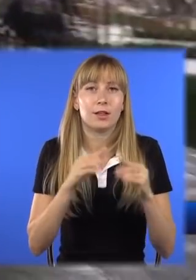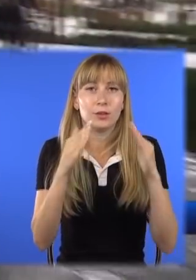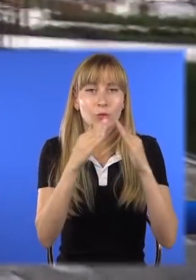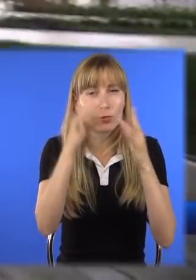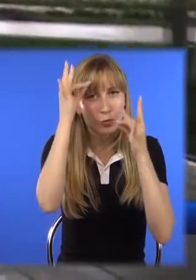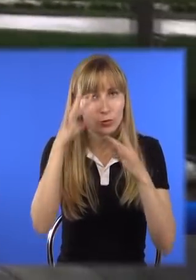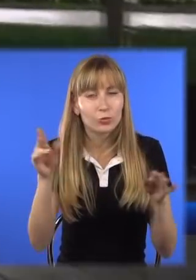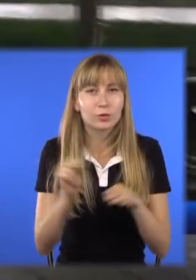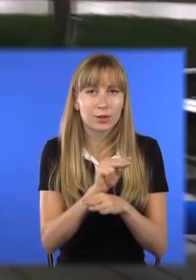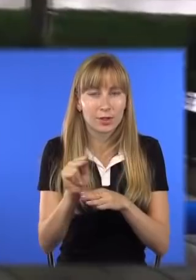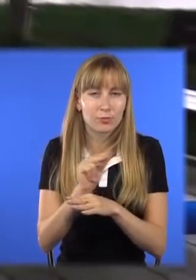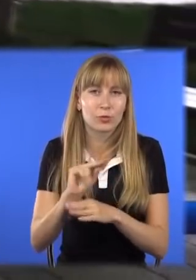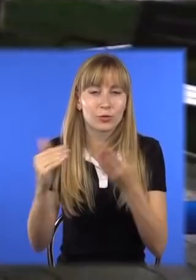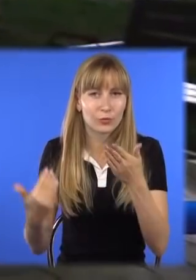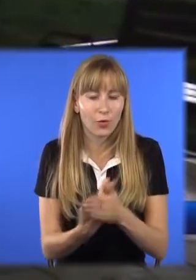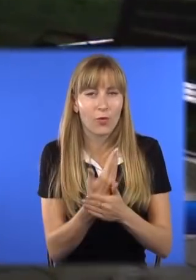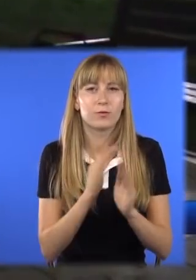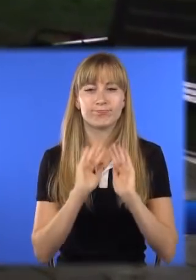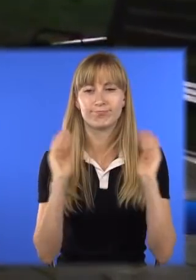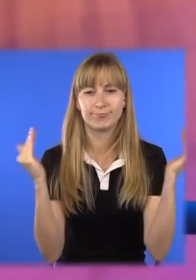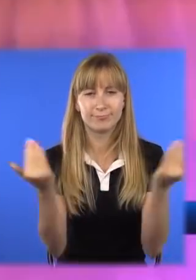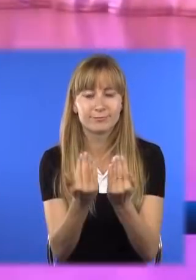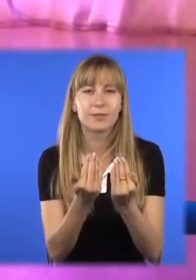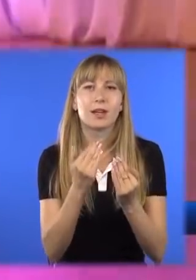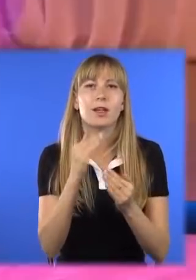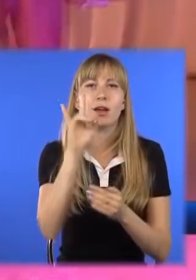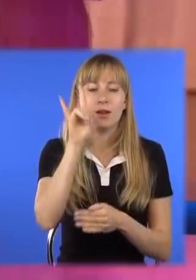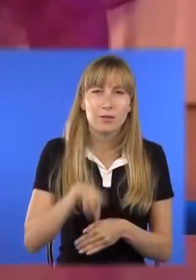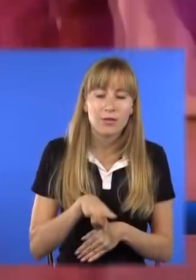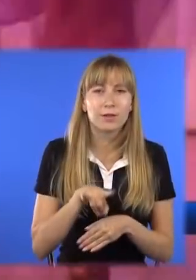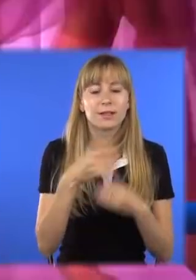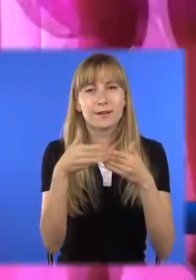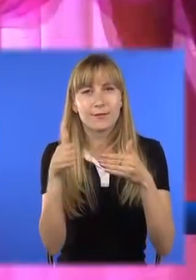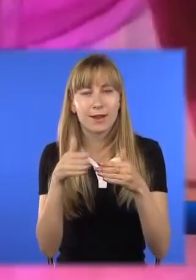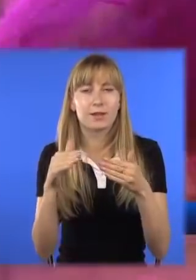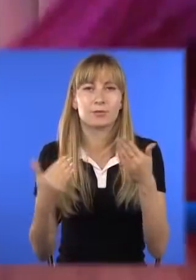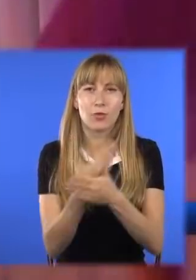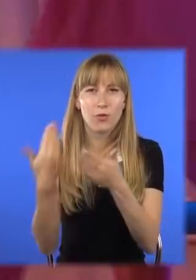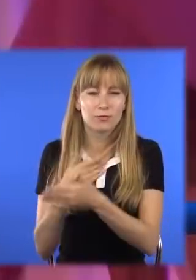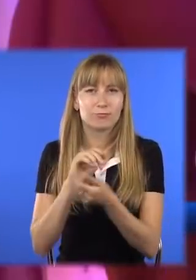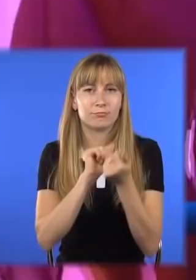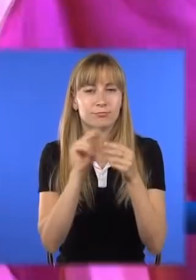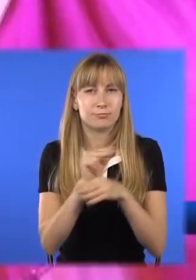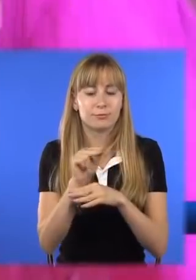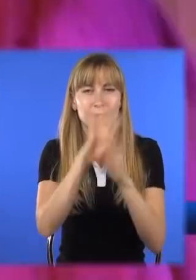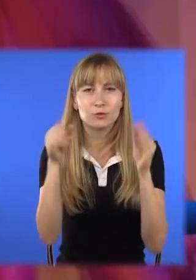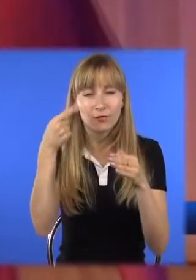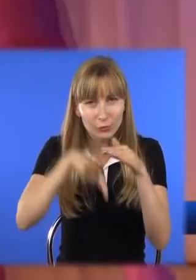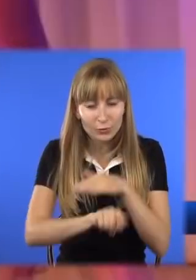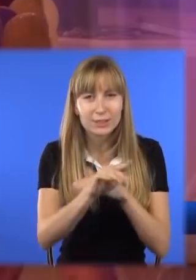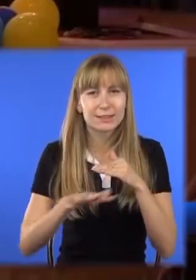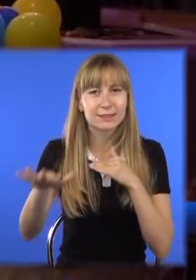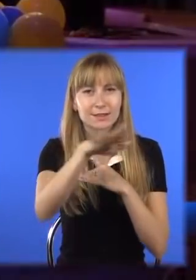відновлений фасад, вікна, двері та сквер європейського зразка. Всередині нова сцена та гарне фоє. Ініціатором такої